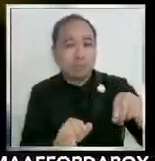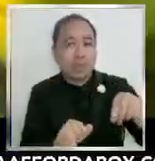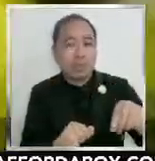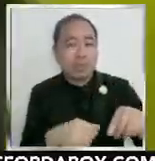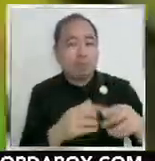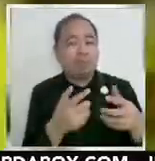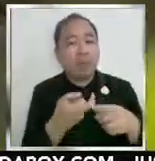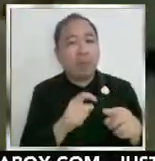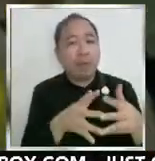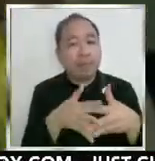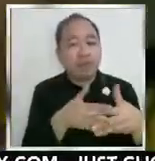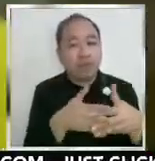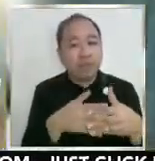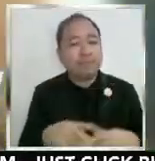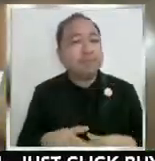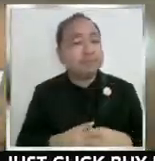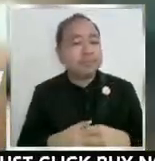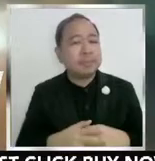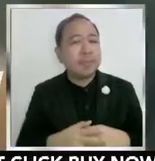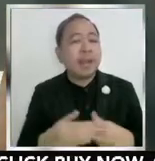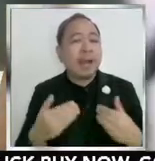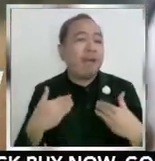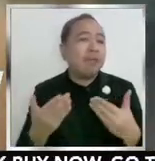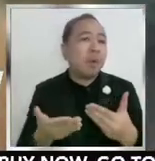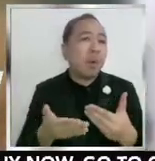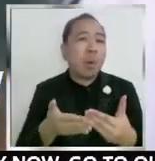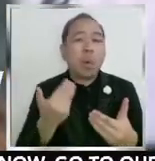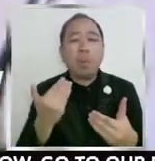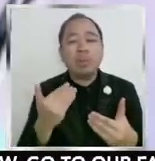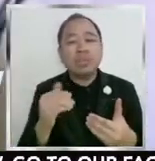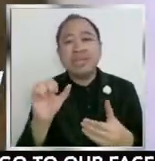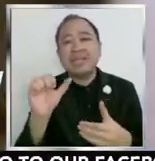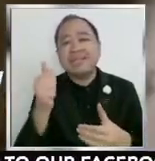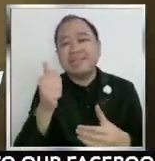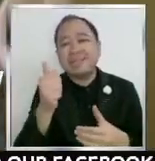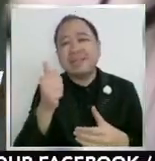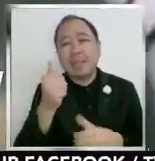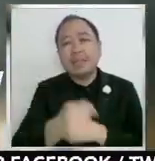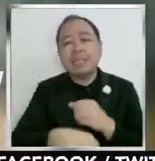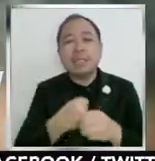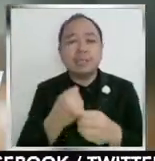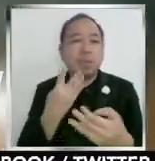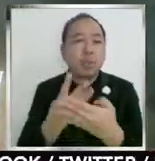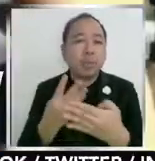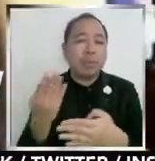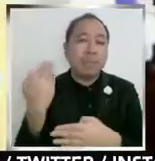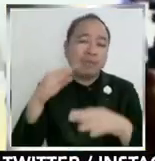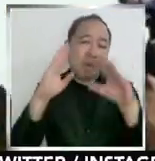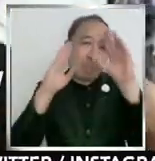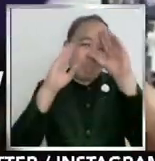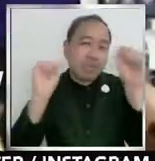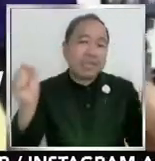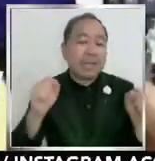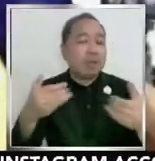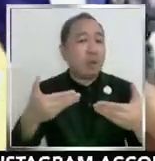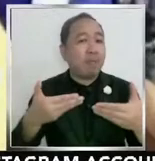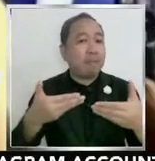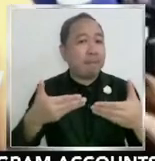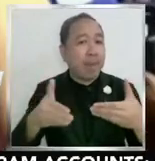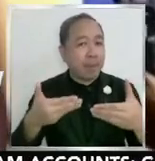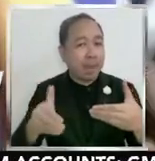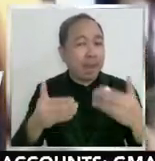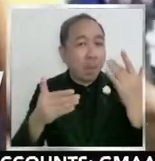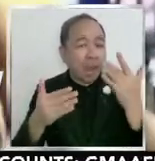Sinentensyahan ng mahigit 10 taong pagkakakulong ang dating Pangulo ng Panama na si Ricardo Martinelli dahil sa money laundering. Pinagbabayad siya